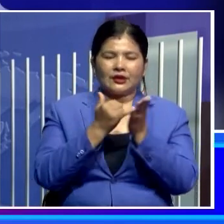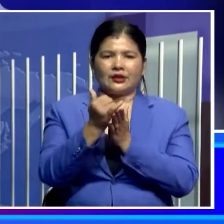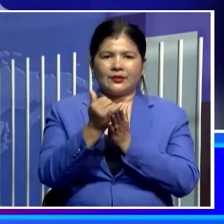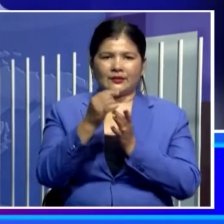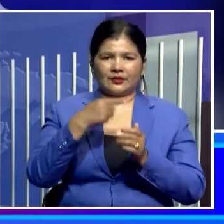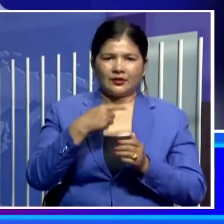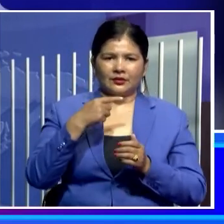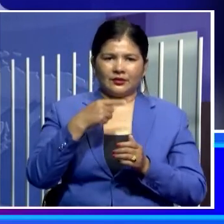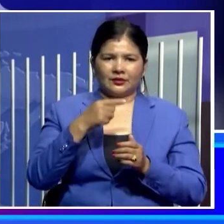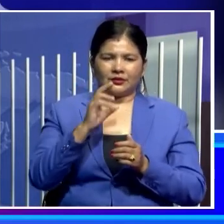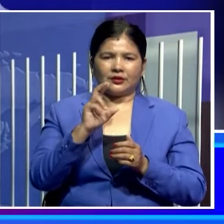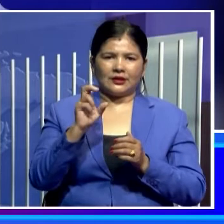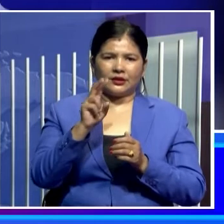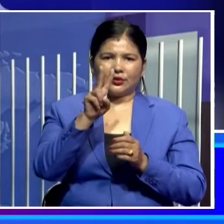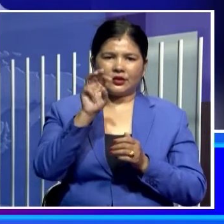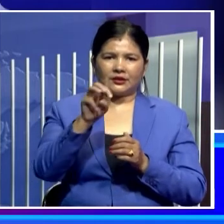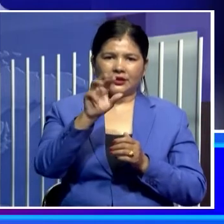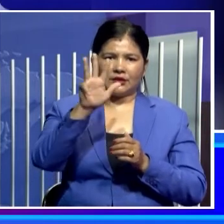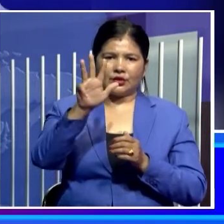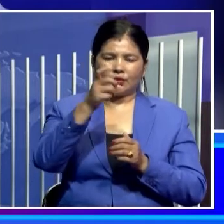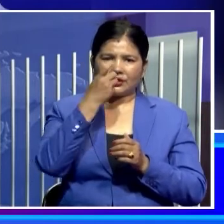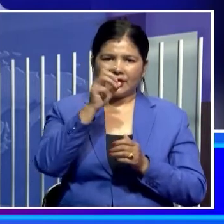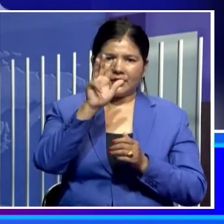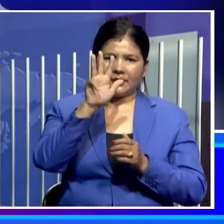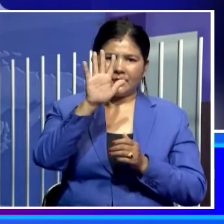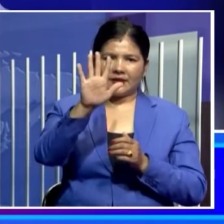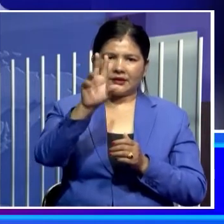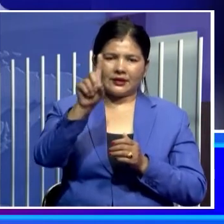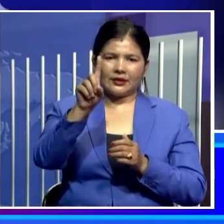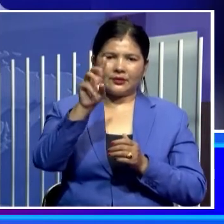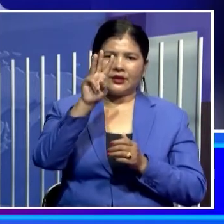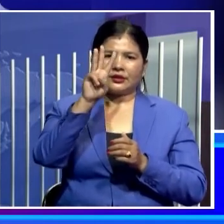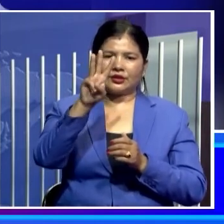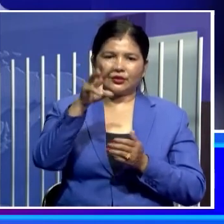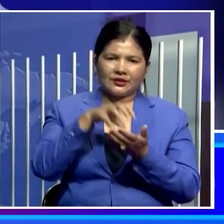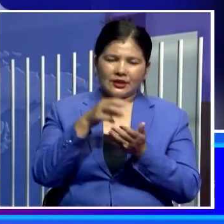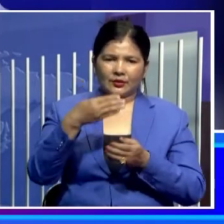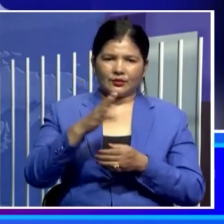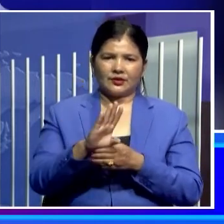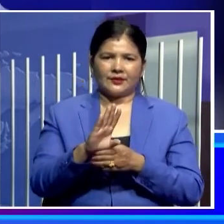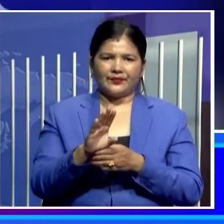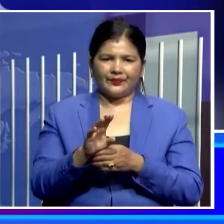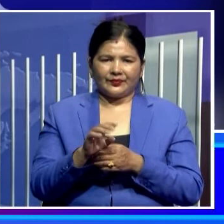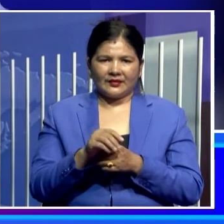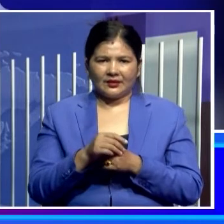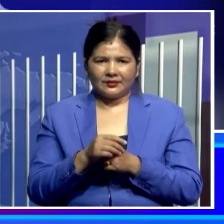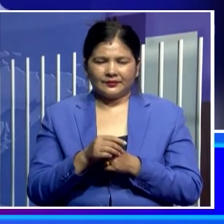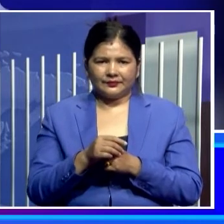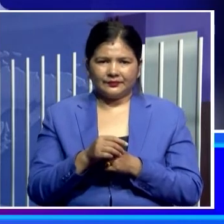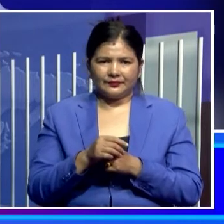वैश्य 2,951 मतका साथ तेस्रो स्थानमा हुनुहुन्छ। यसै गरी